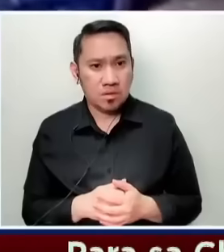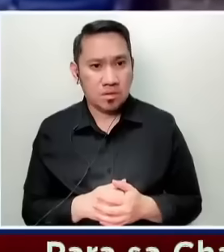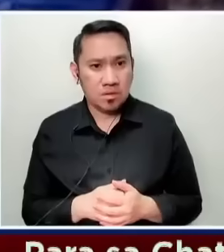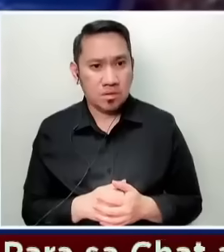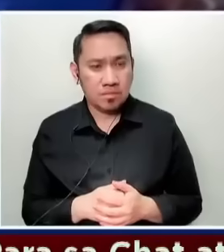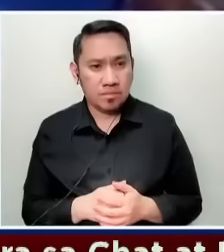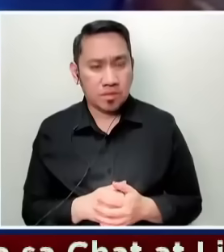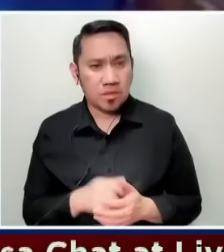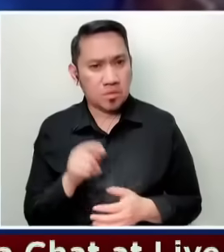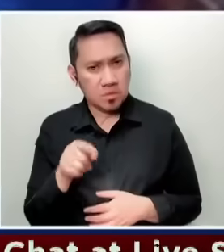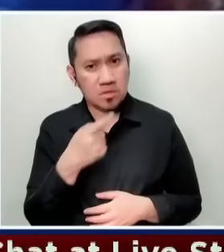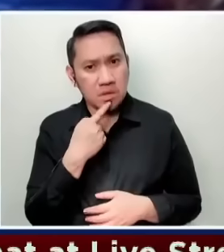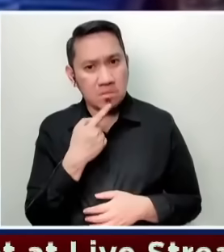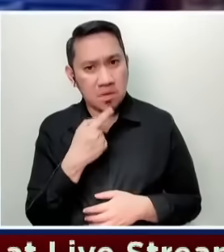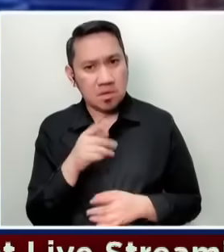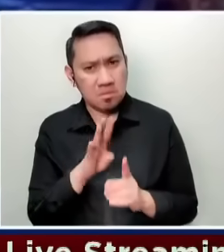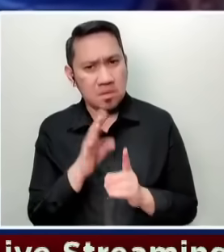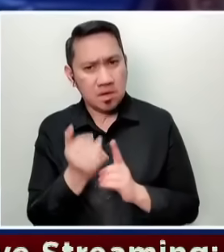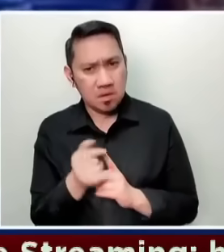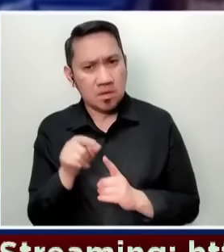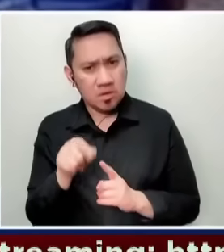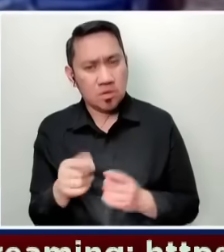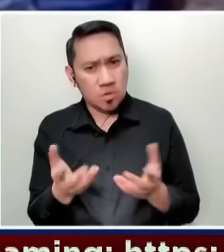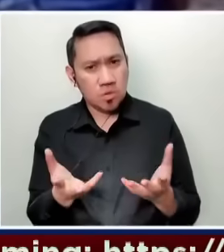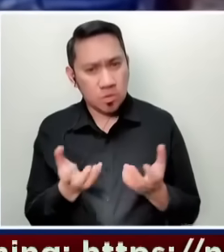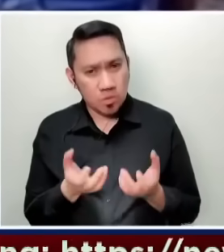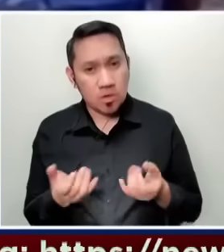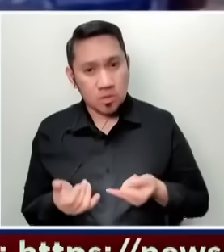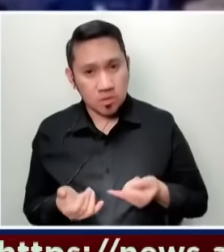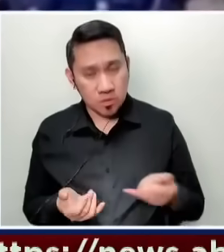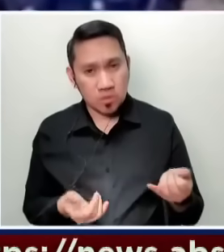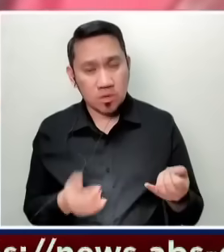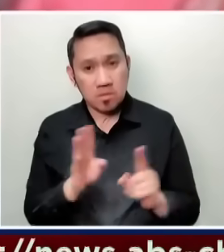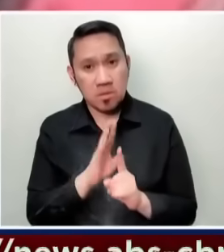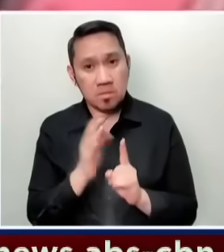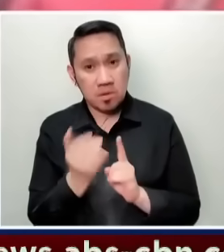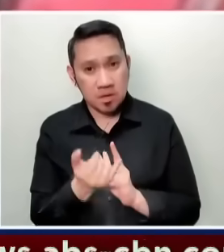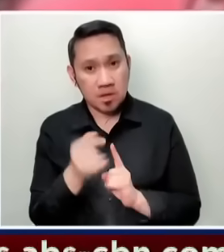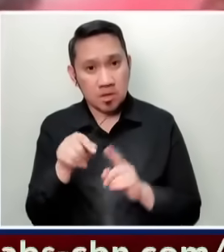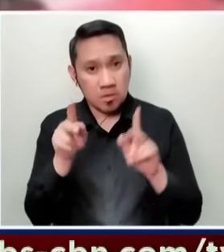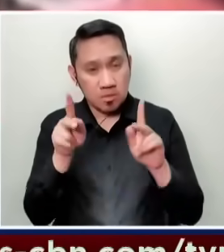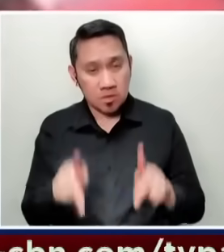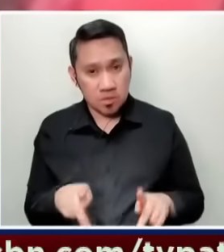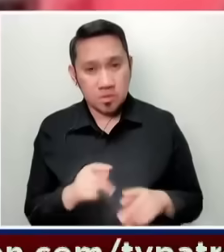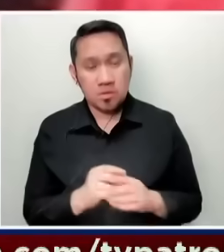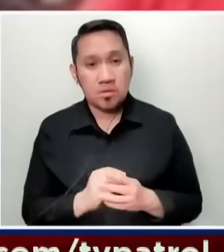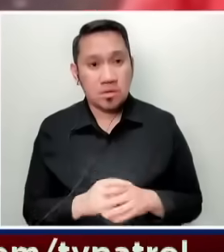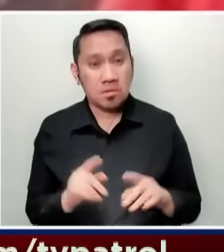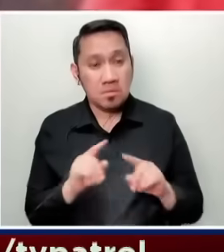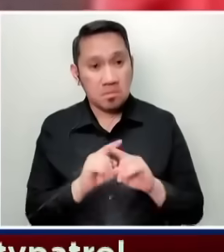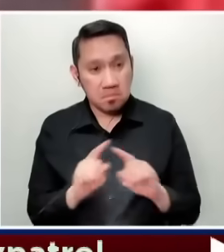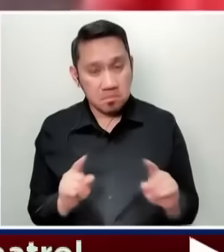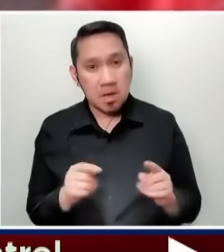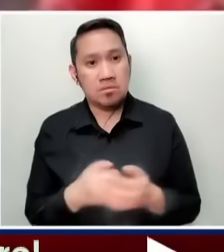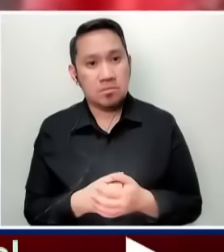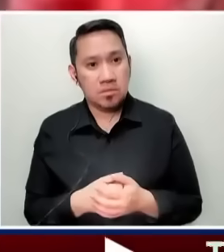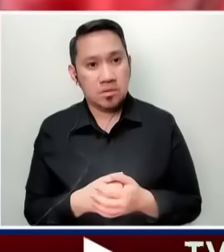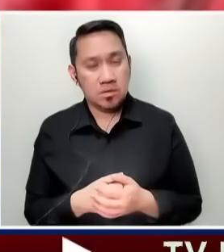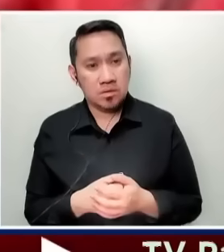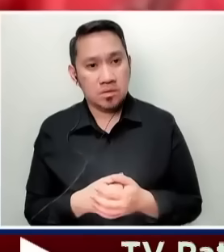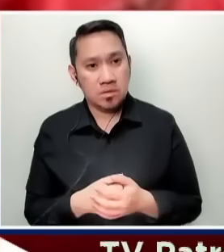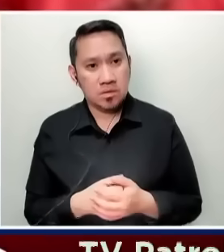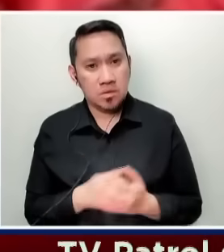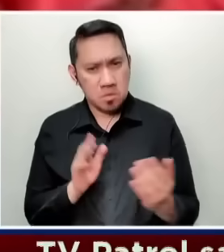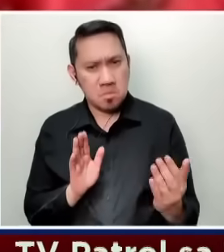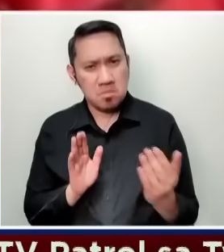ayon sa mga taga-barangay, gusto lang sana nilang imbitahan sa barangay ang suspect. Pero nauwi ang pag-uusap sa